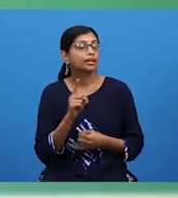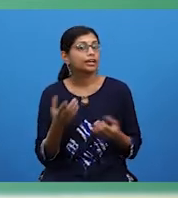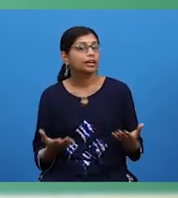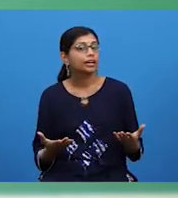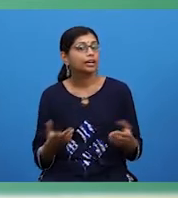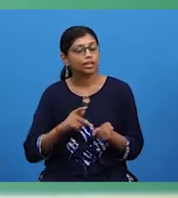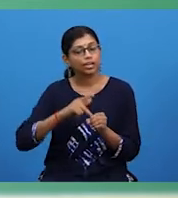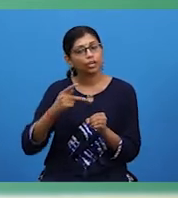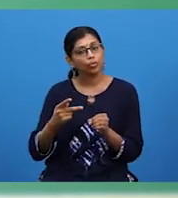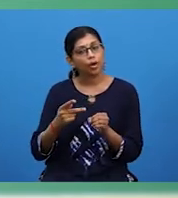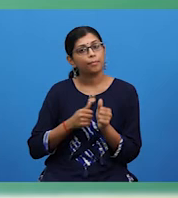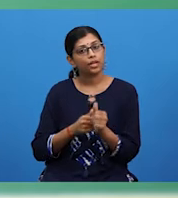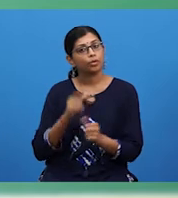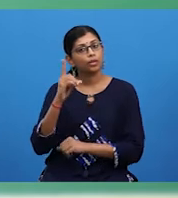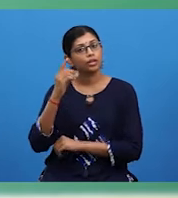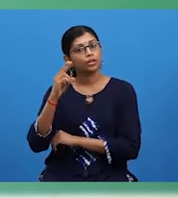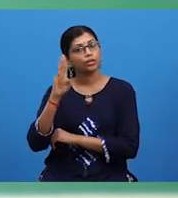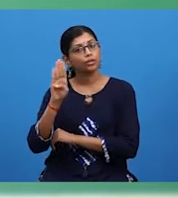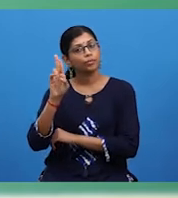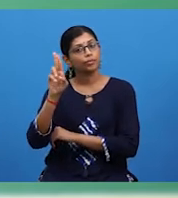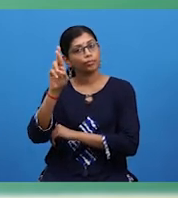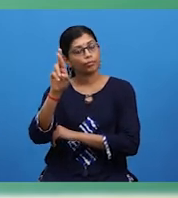keluar melalui tubuh.